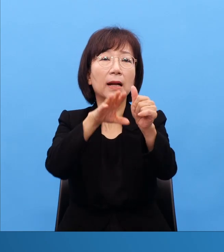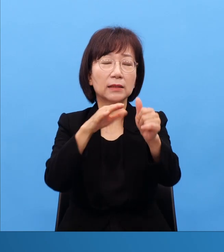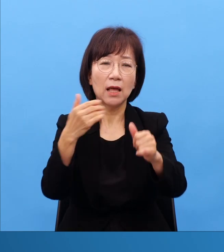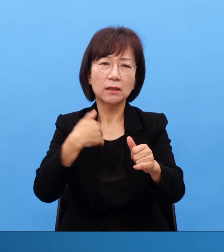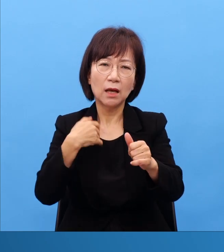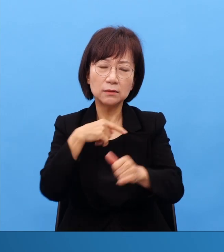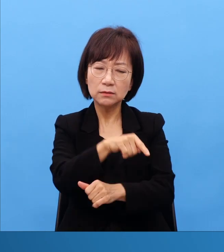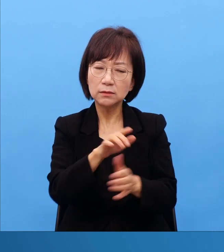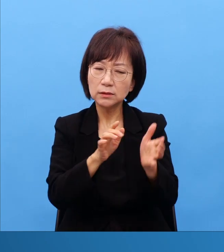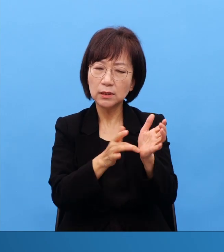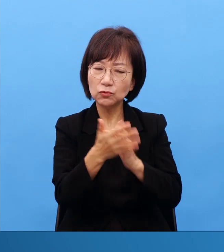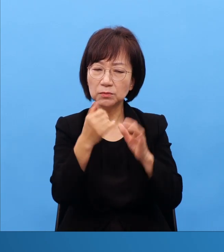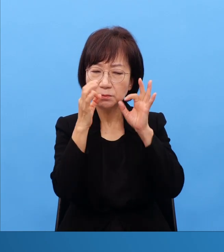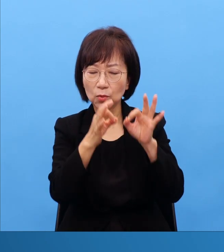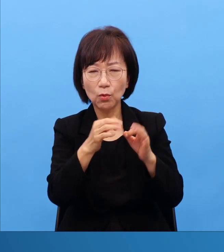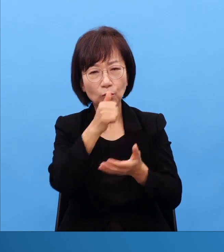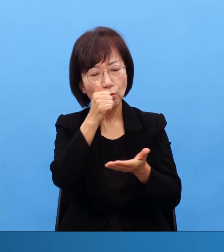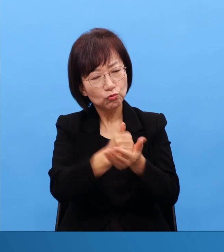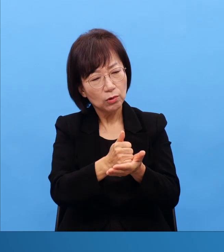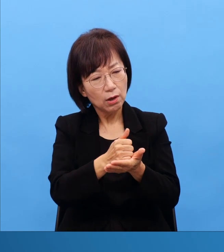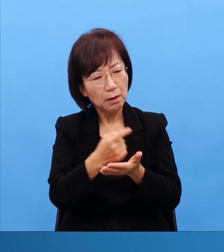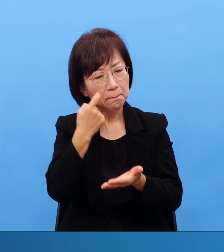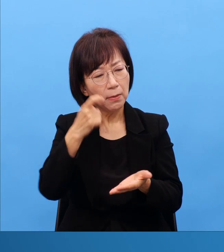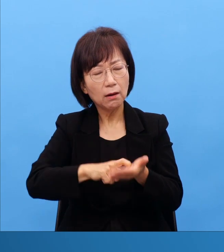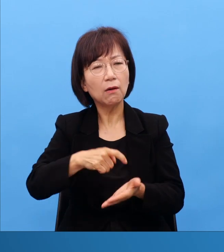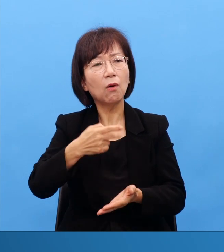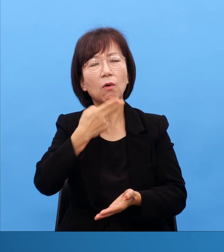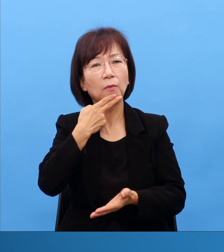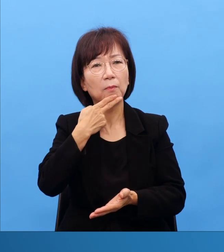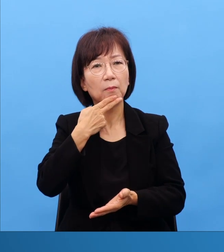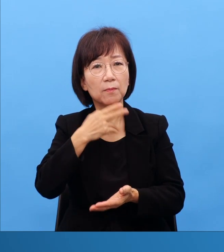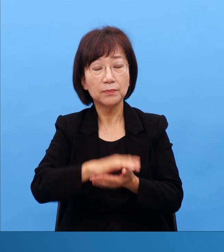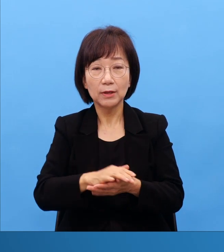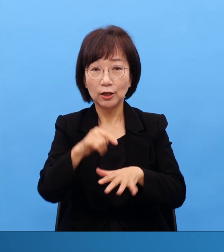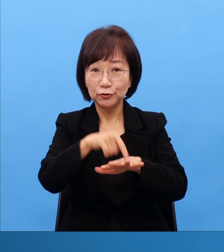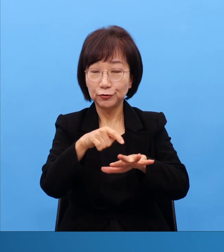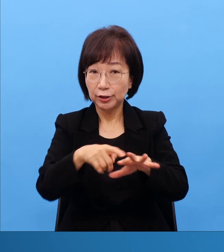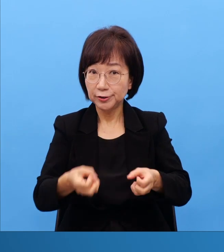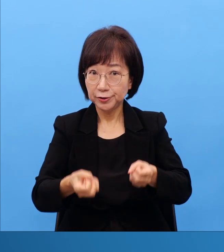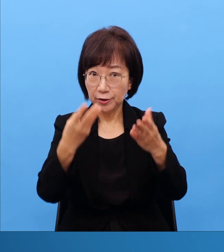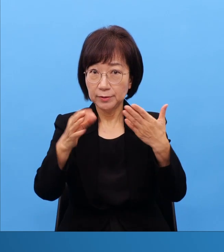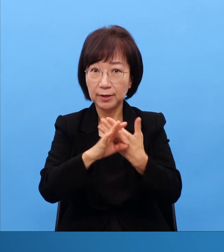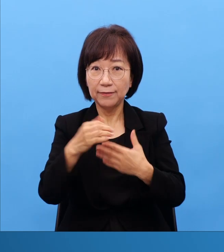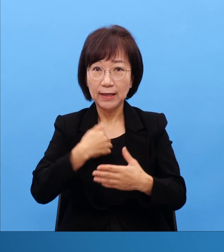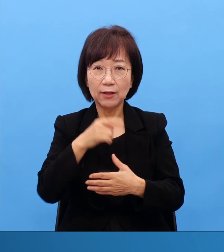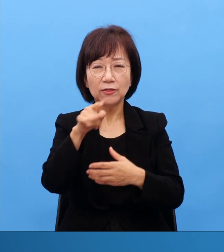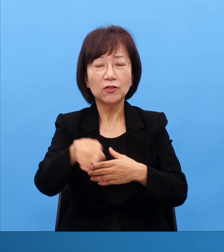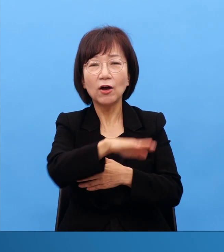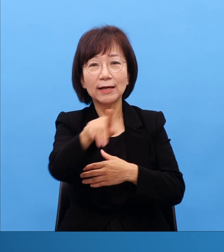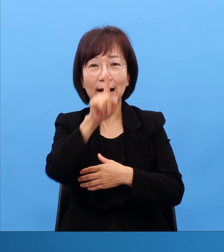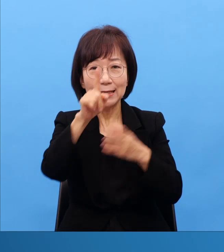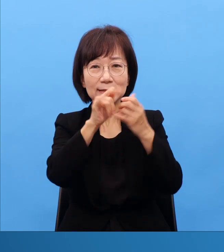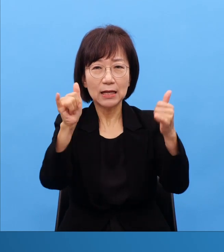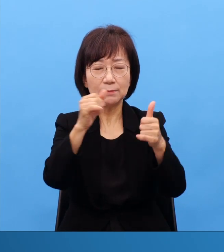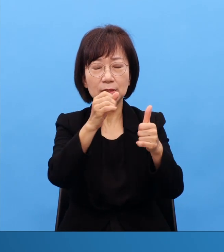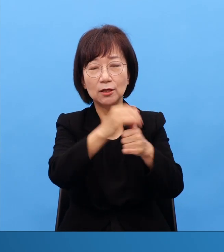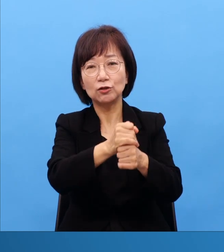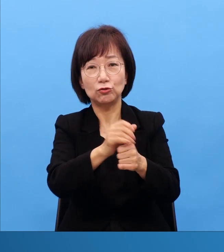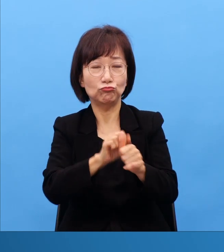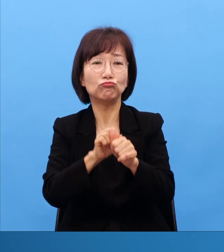그에게서 아무 죄도 찾지 못하였노라. 유월절이면 내가 너희에게 한 사람을 놓아주는 전례가